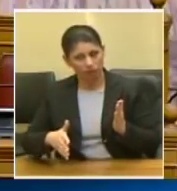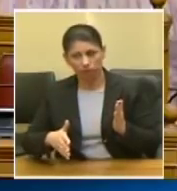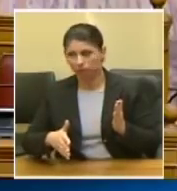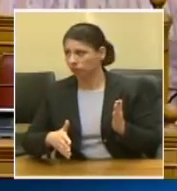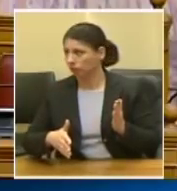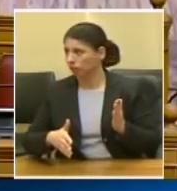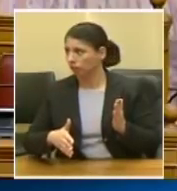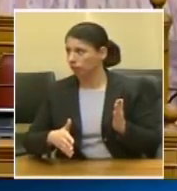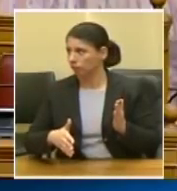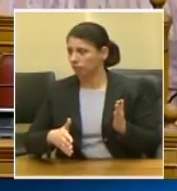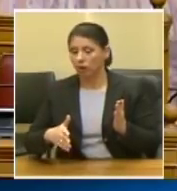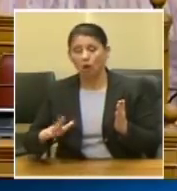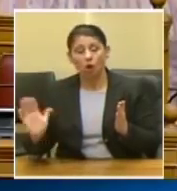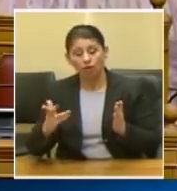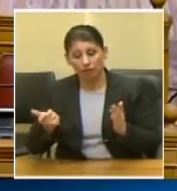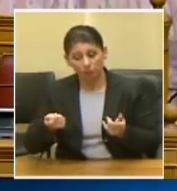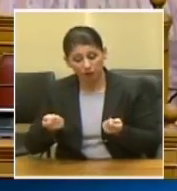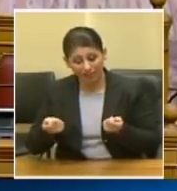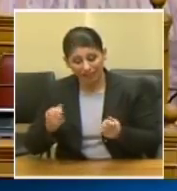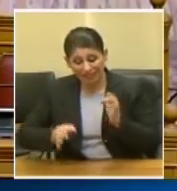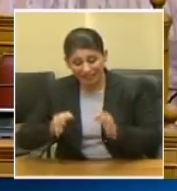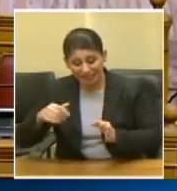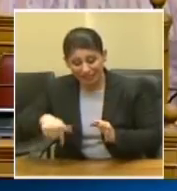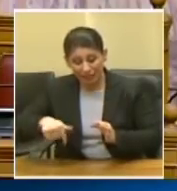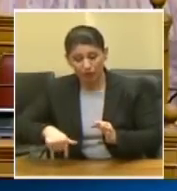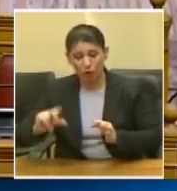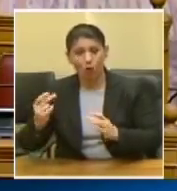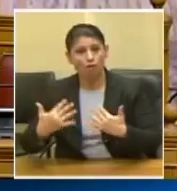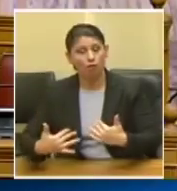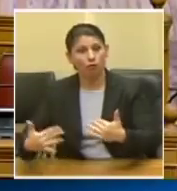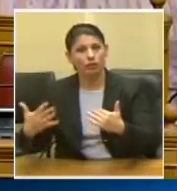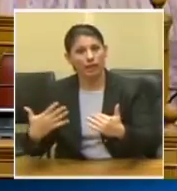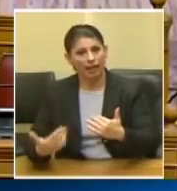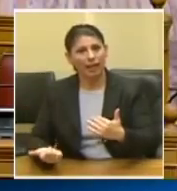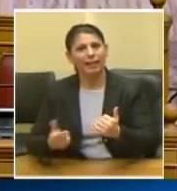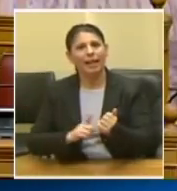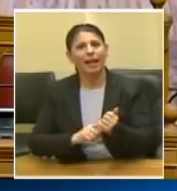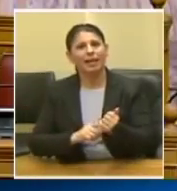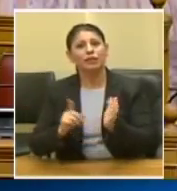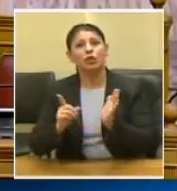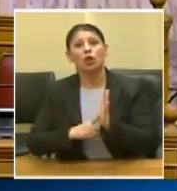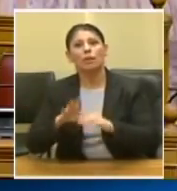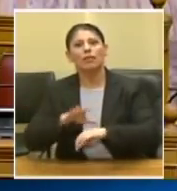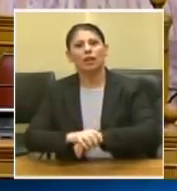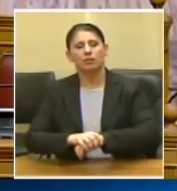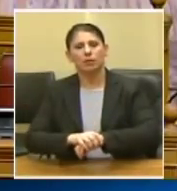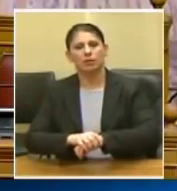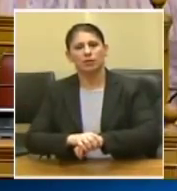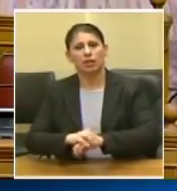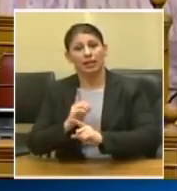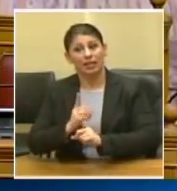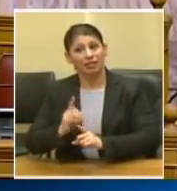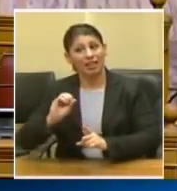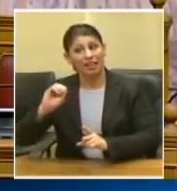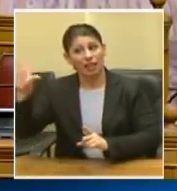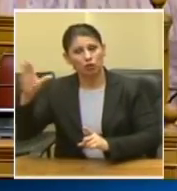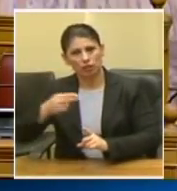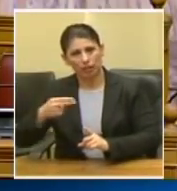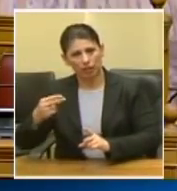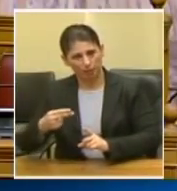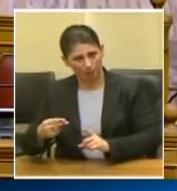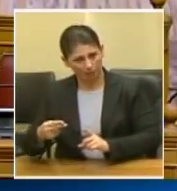σε αυτή τη Βουλή έχει και νομική, έχει χαρακτήρα νομικής δέσμευσης, ιδίως για τα εξωτερικά ζητήματα. Άρα λοιπόν κάποιοι δεν έχουν καταλάβει